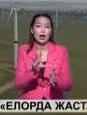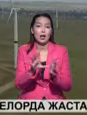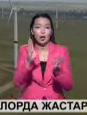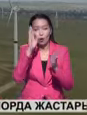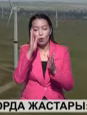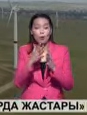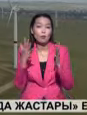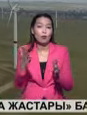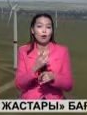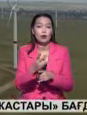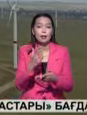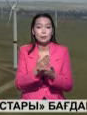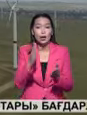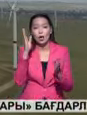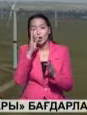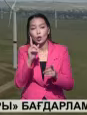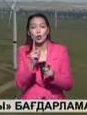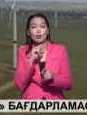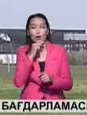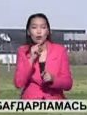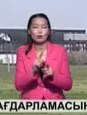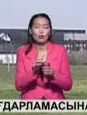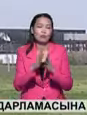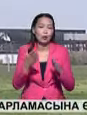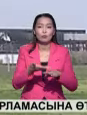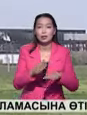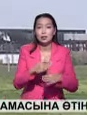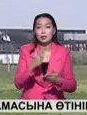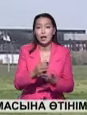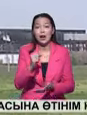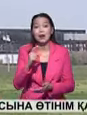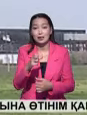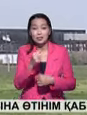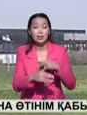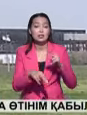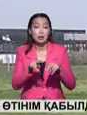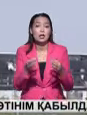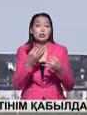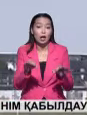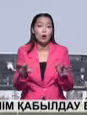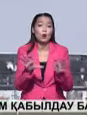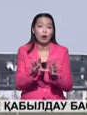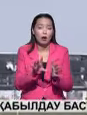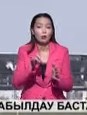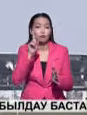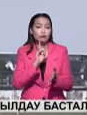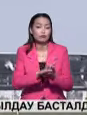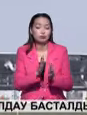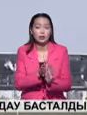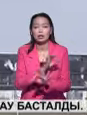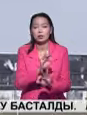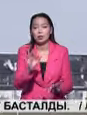өте көп, экономикамызға да айтарлықтай салмақ салады. Ал атом электростанциясын салу тәуелсіз энергияға қол жеткізудің төте